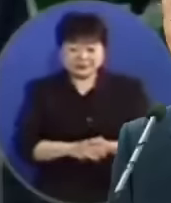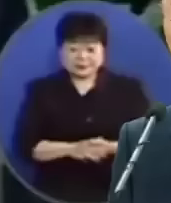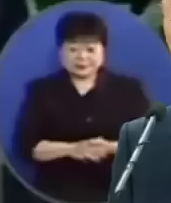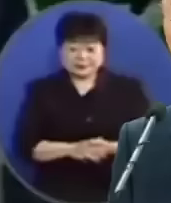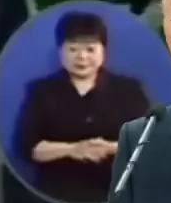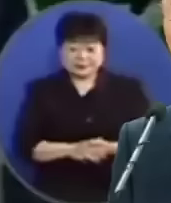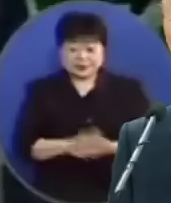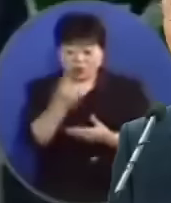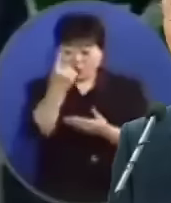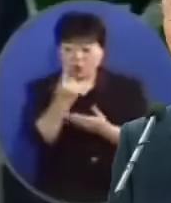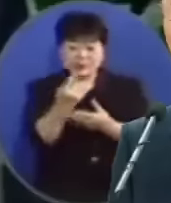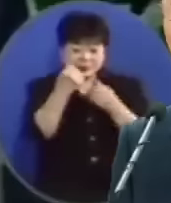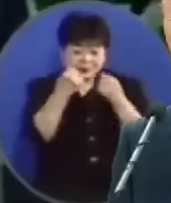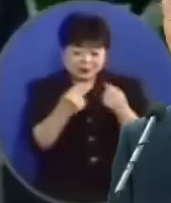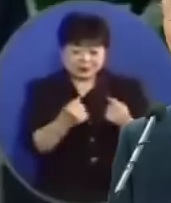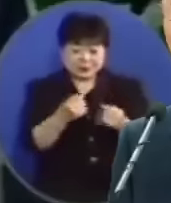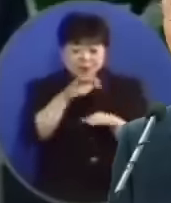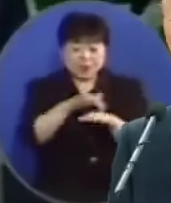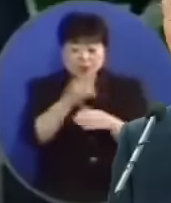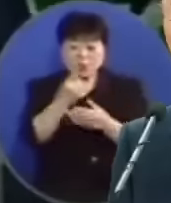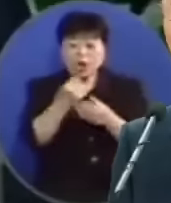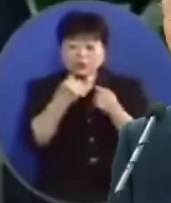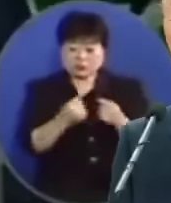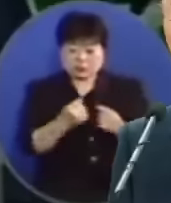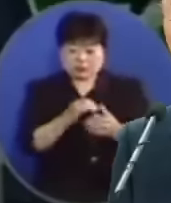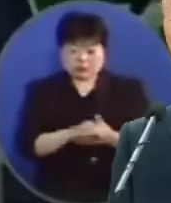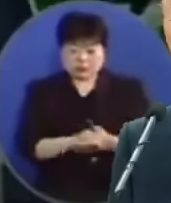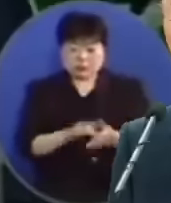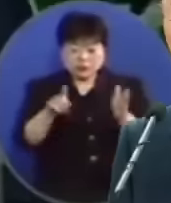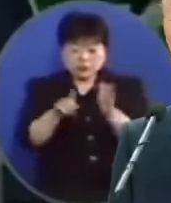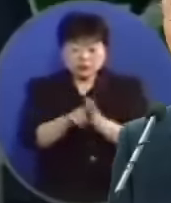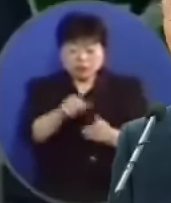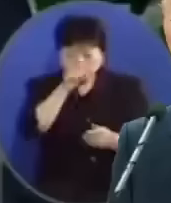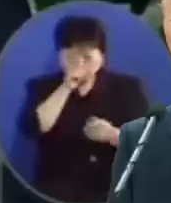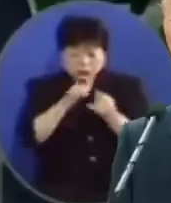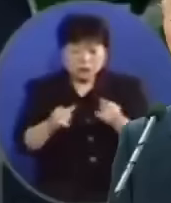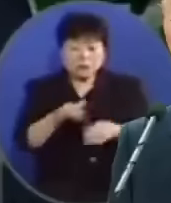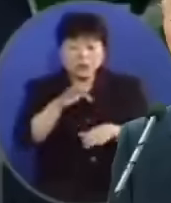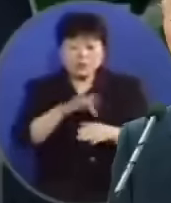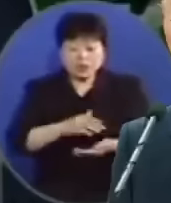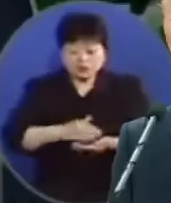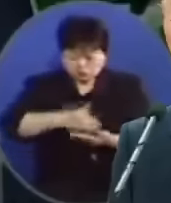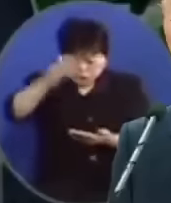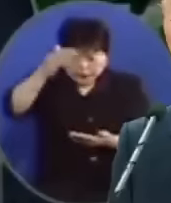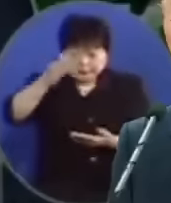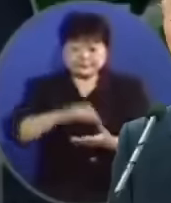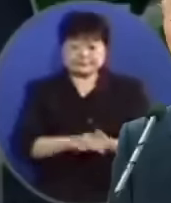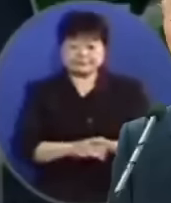여기 와 있는 것입니다. 마귀가 와 있다니요. 신앙이 좋은 사람은 마귀를 쫓아내니까